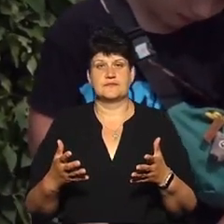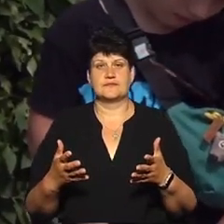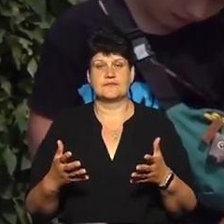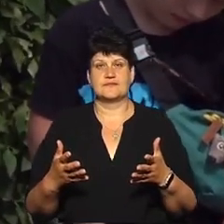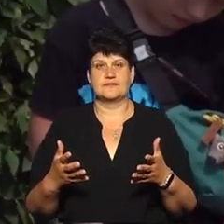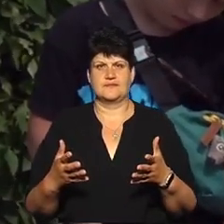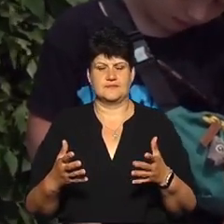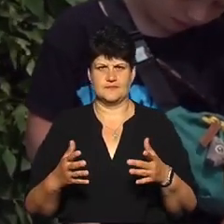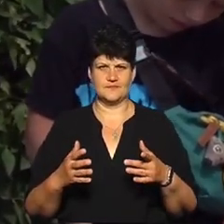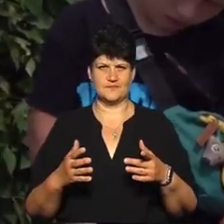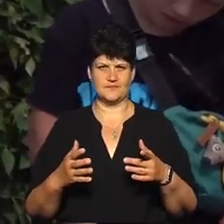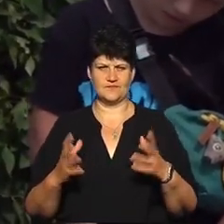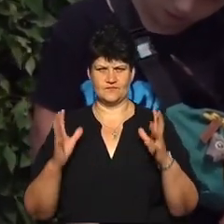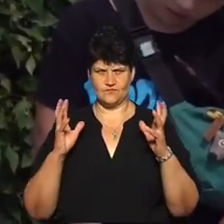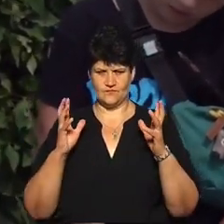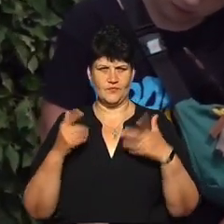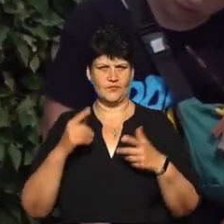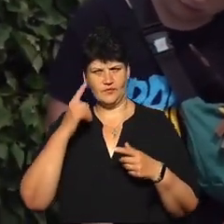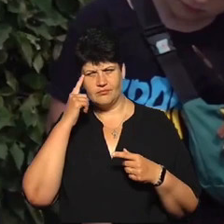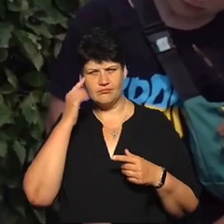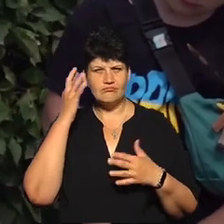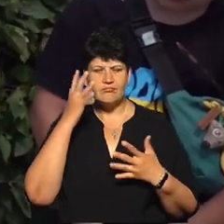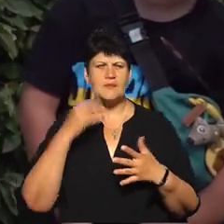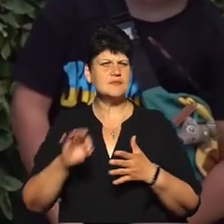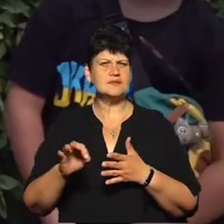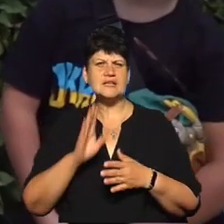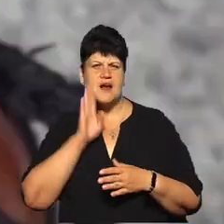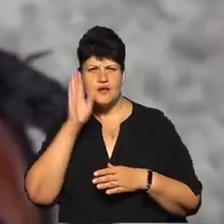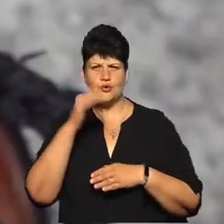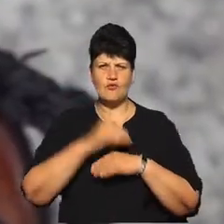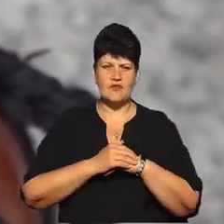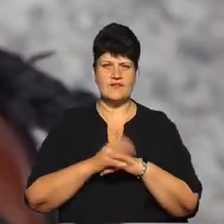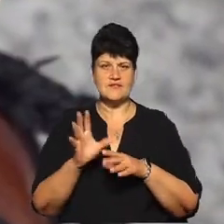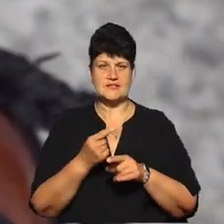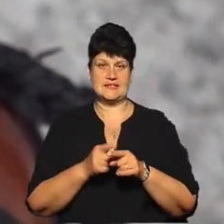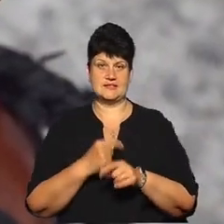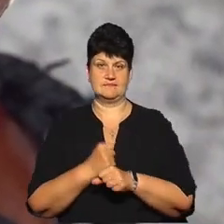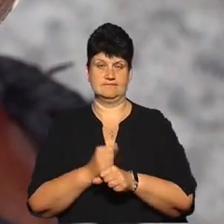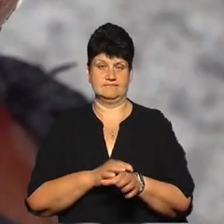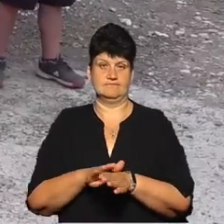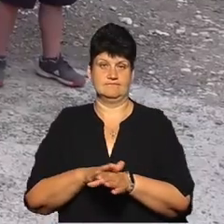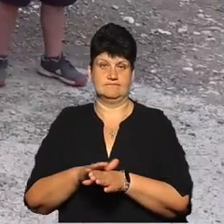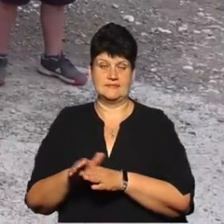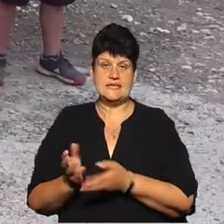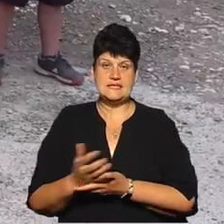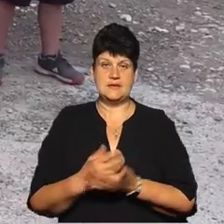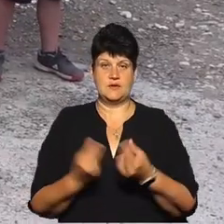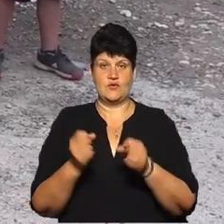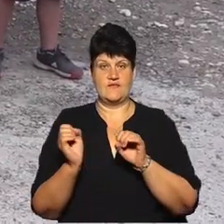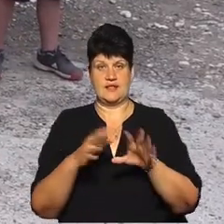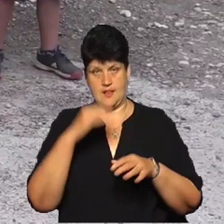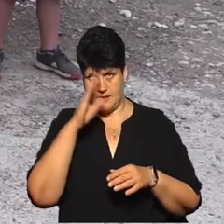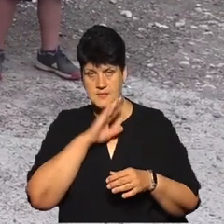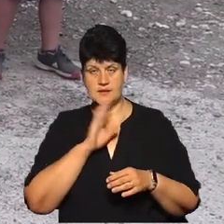зосередженості, напевно. І ми від ранку до вечора все це робили. Зібрані гроші віддали батькам, які